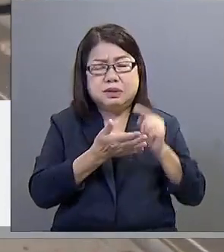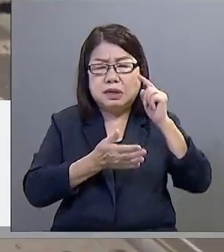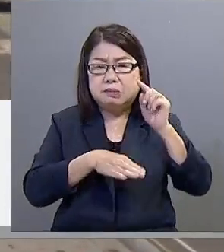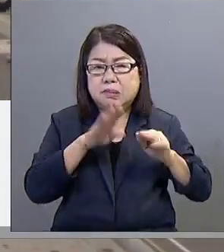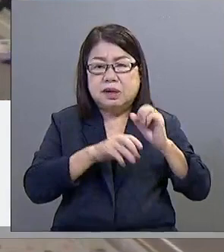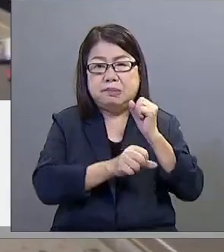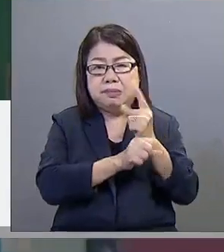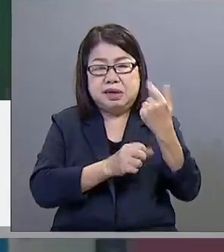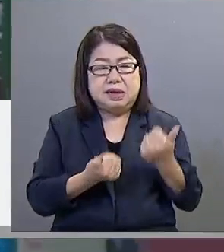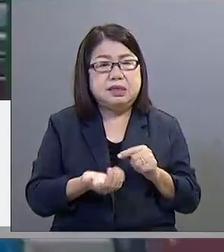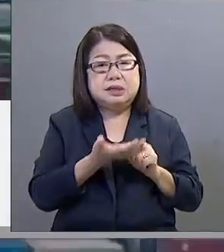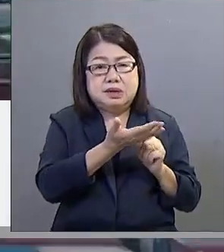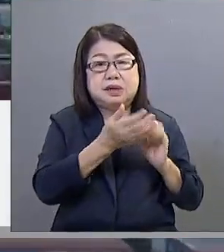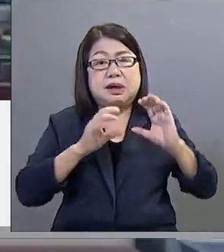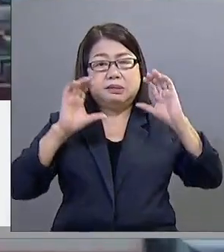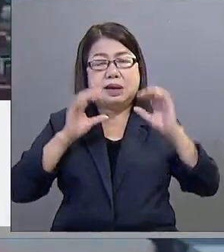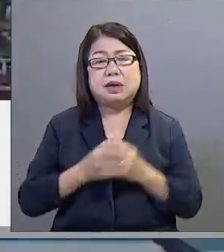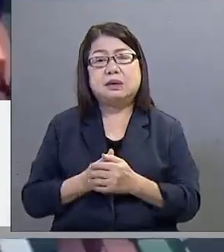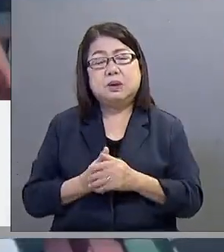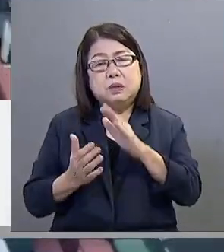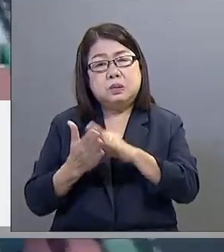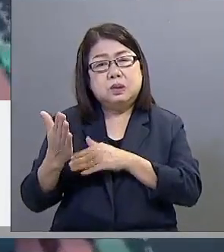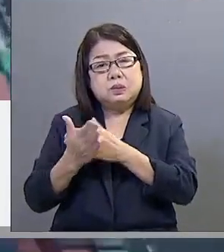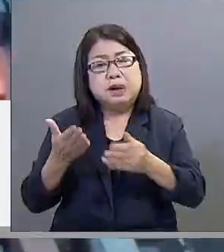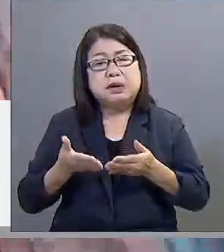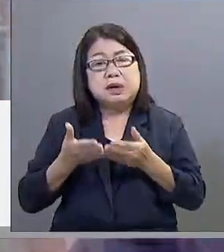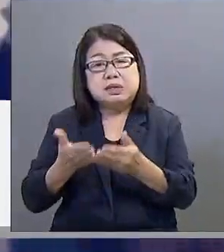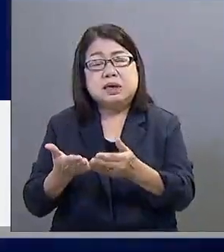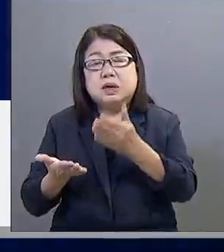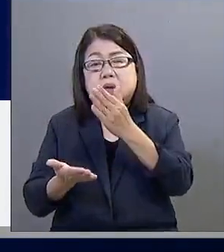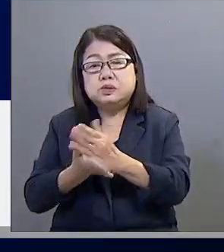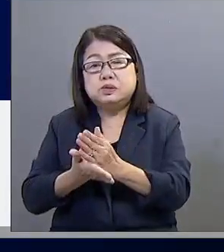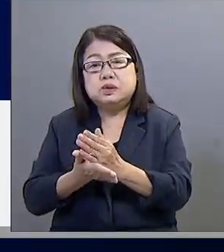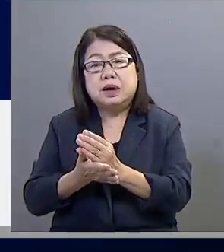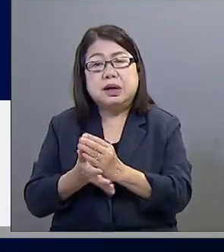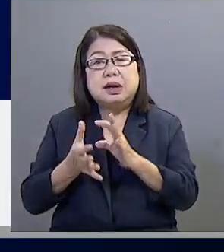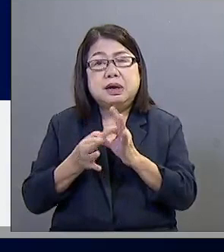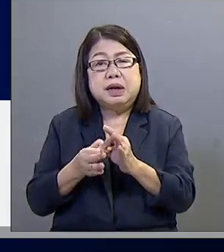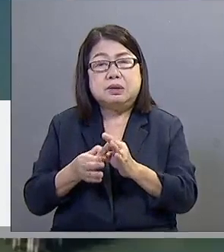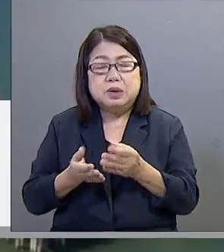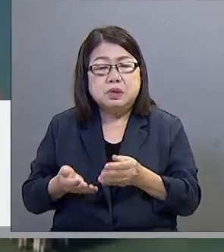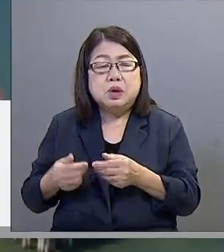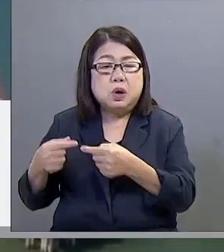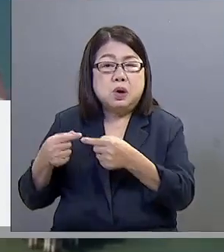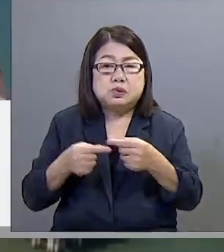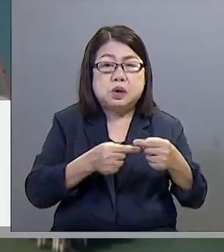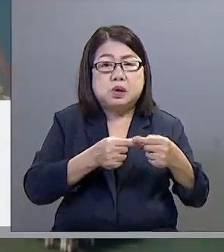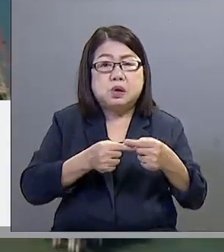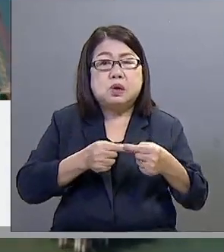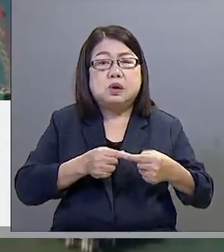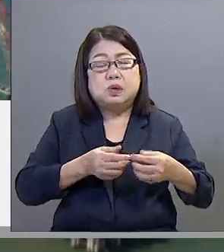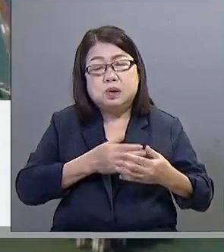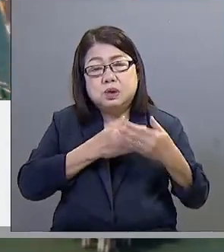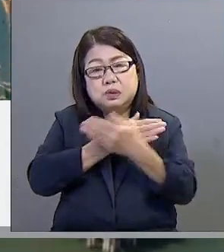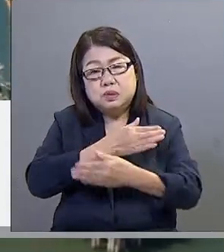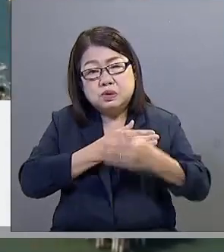นี้สำหรับแผนการศึกษาพัฒนาท่าเรือของโครงการเพื่อเชื่อมระบบรางและทางหลวงพิเศษระหว่างเมืองเบื้อง